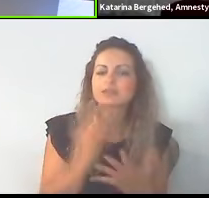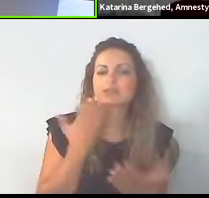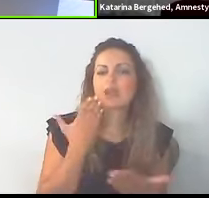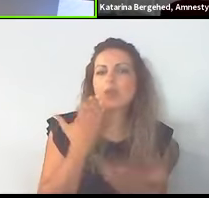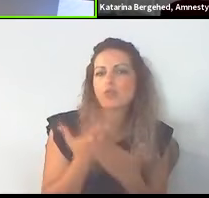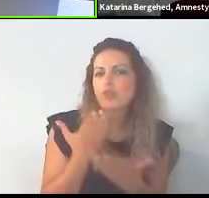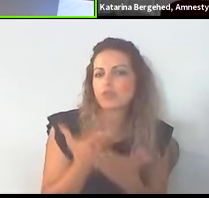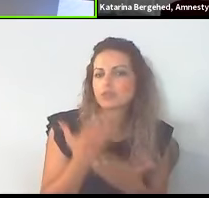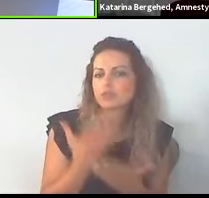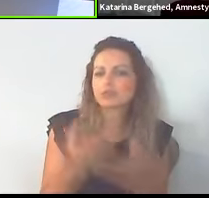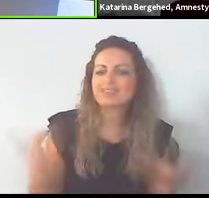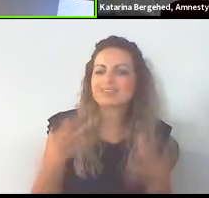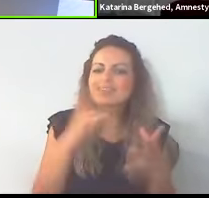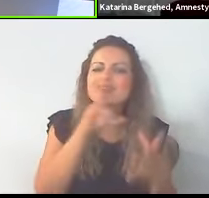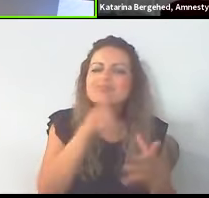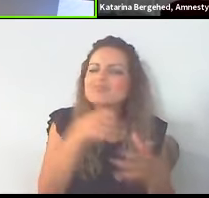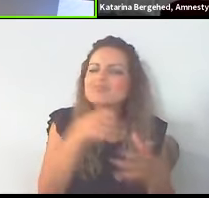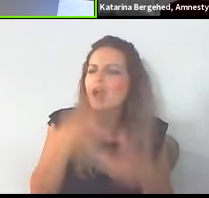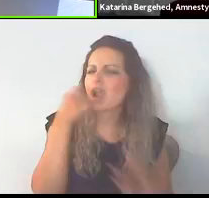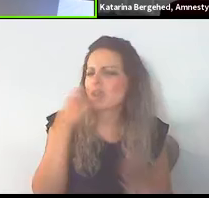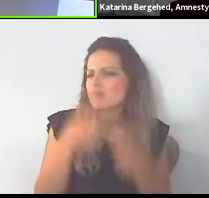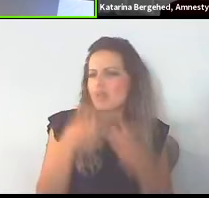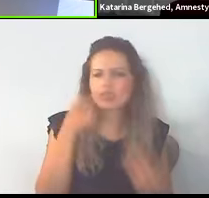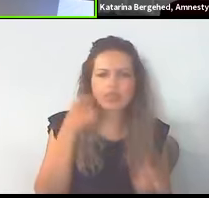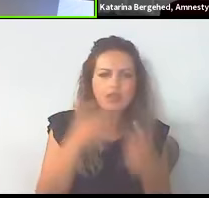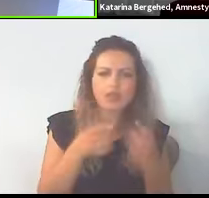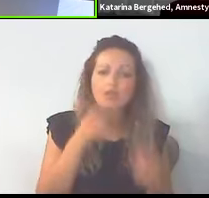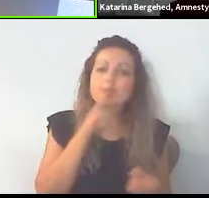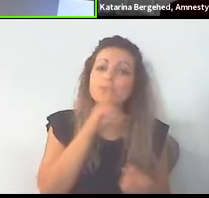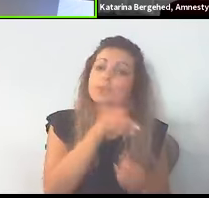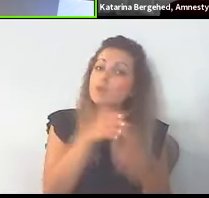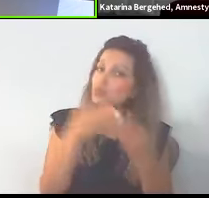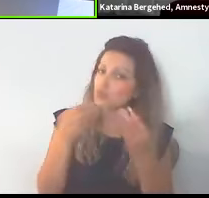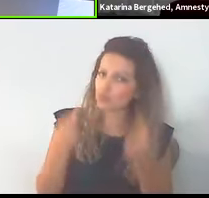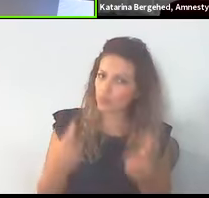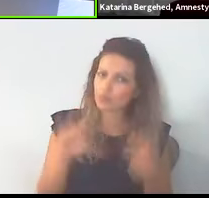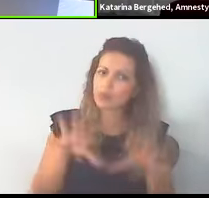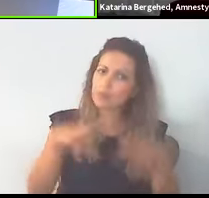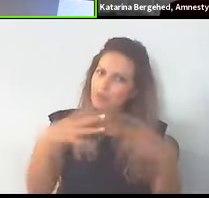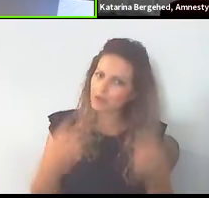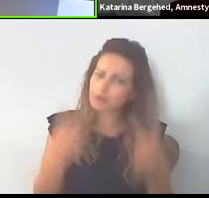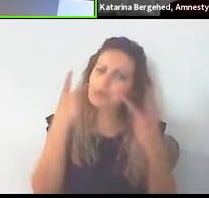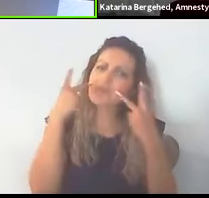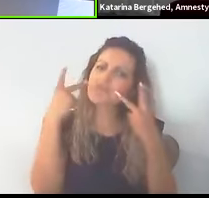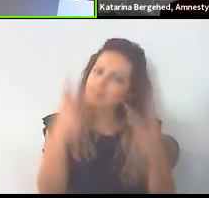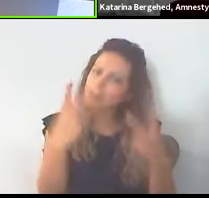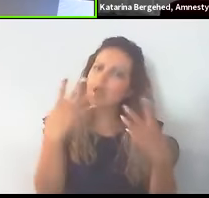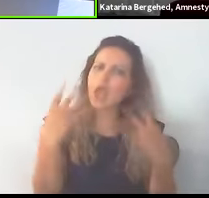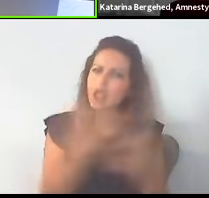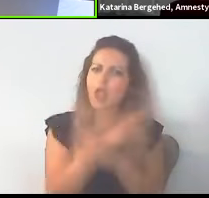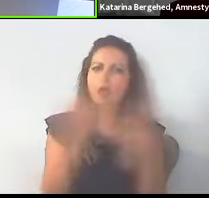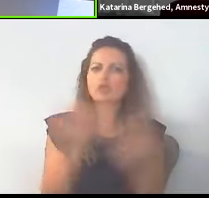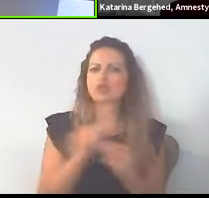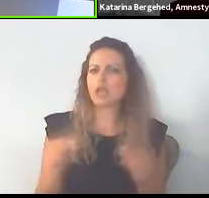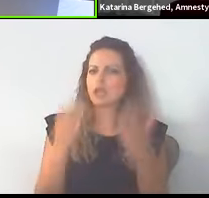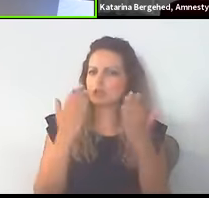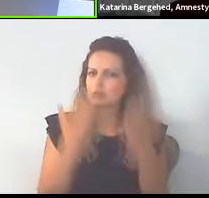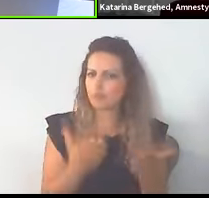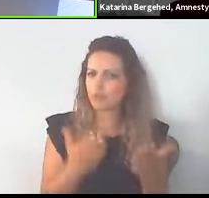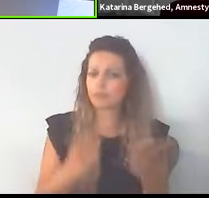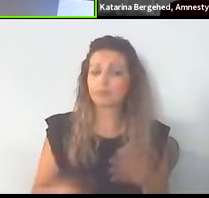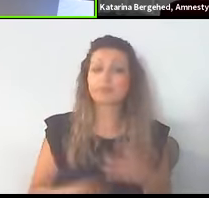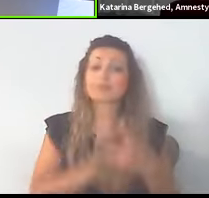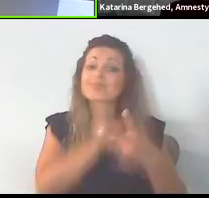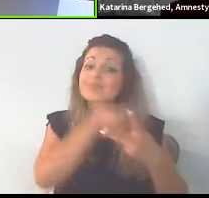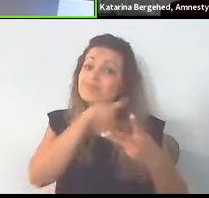τέτοιων εγκλημάτων. Και αυτά με έναν τρόπο υπάρχουν και φαίνεται να δουλεύουν μέχρι τώρα στη Σουηδία. Το τρίτο όμως που δεν